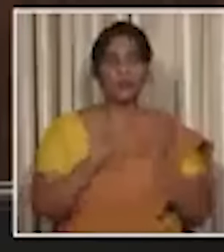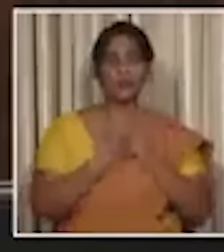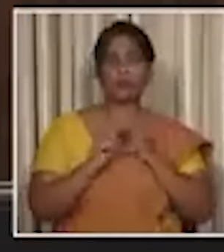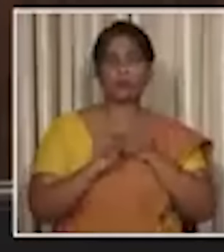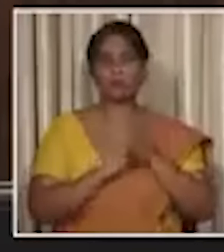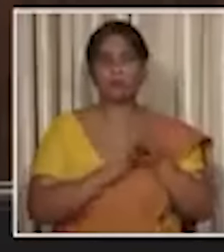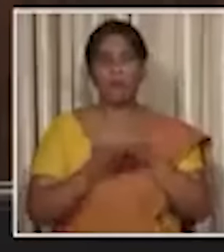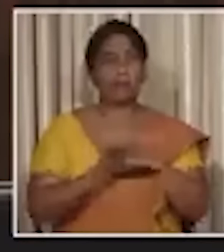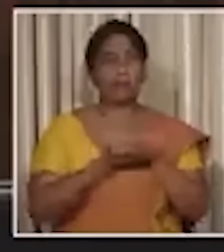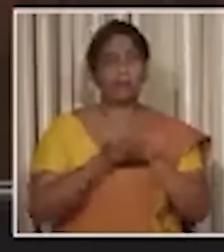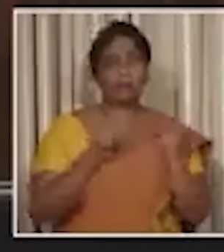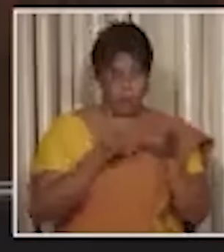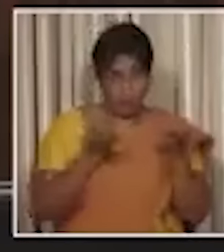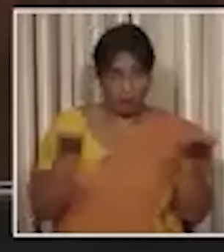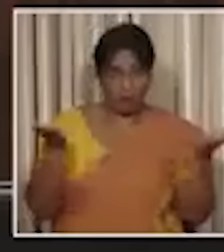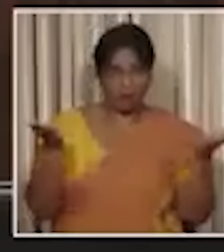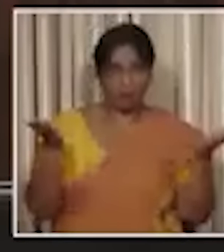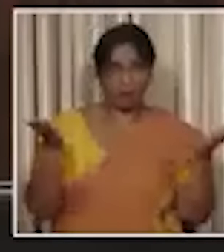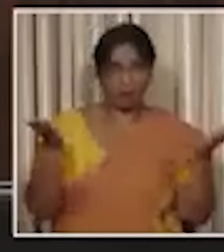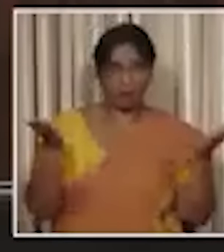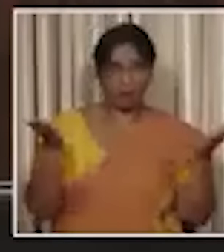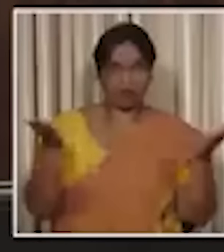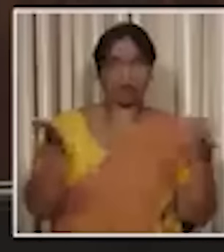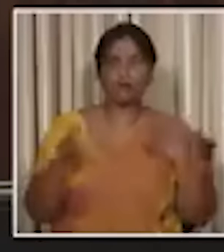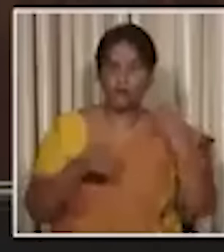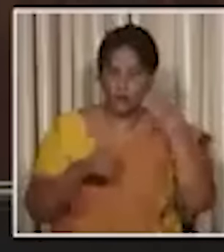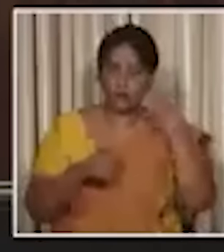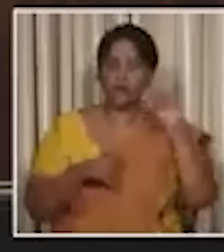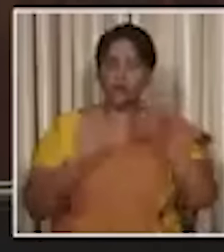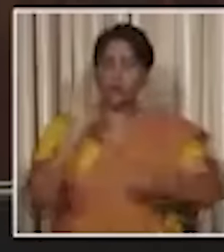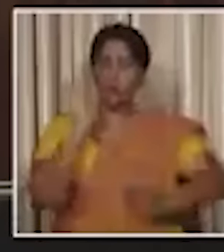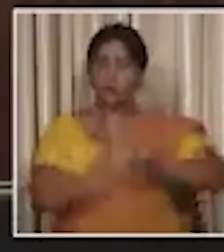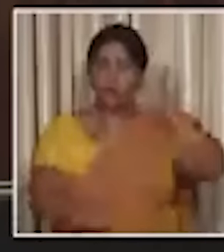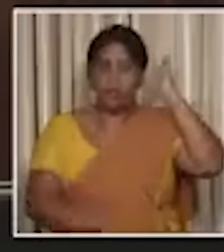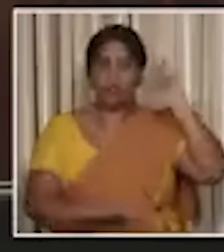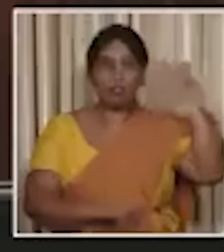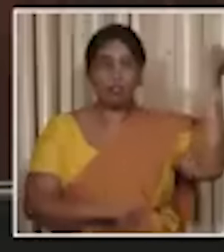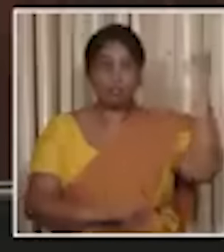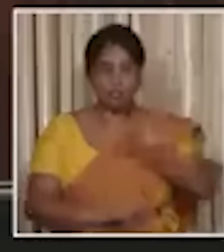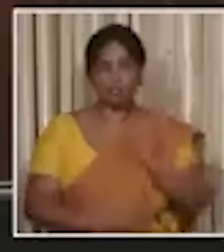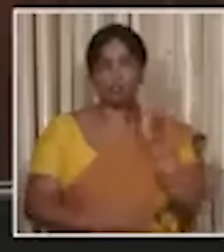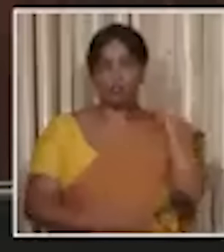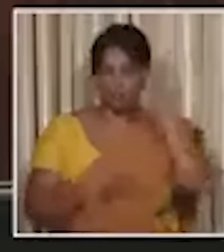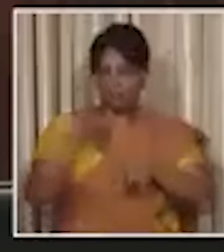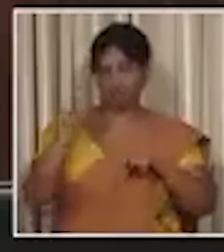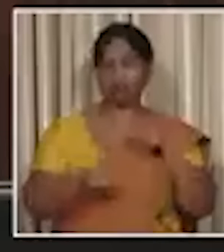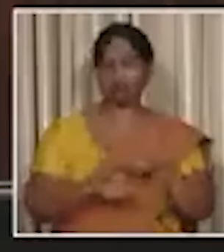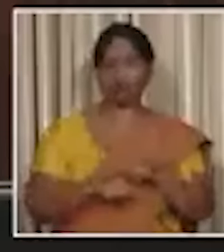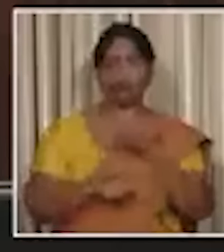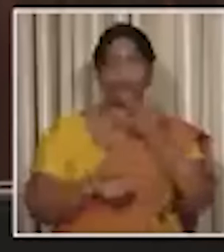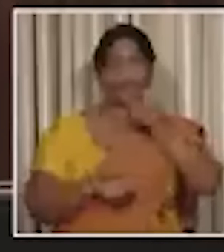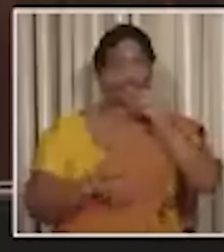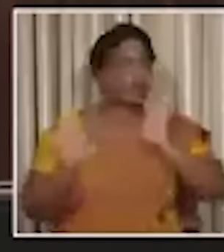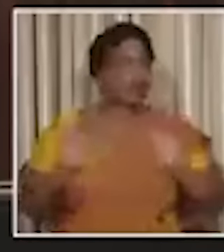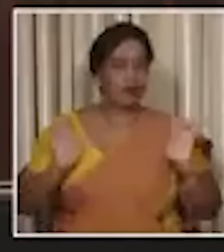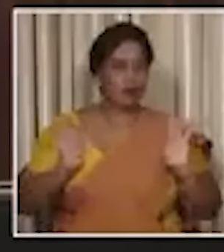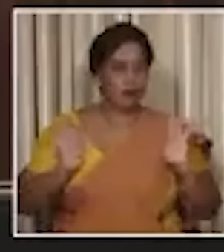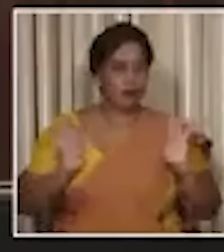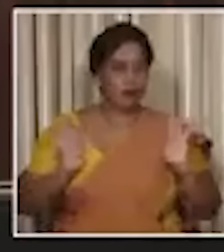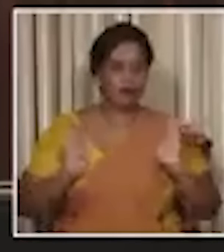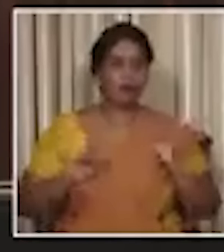நாட்டை கட்டியெழுப்புகின்ற ஒரு கலாச்சாரமாக இது மாற்றி அமைக்கப்பட்டு, அதுக்கு தேவையான தொழில்நுட்ப அறிவு, அதுக்கு தேவையான முதல் மூலதனம், அதுக்கு தேவையான சந்தித் வாய்ப்புகளை பெற்றுக்